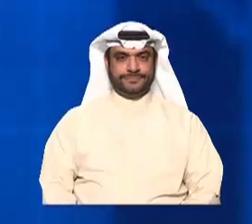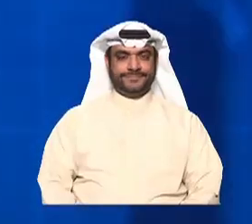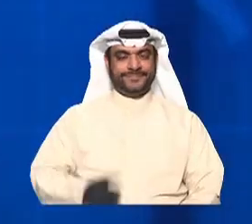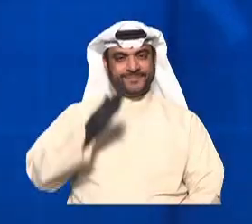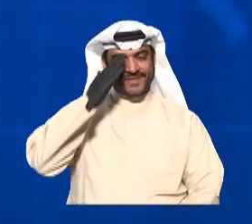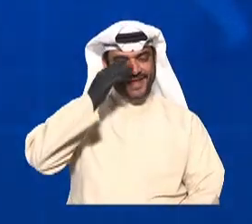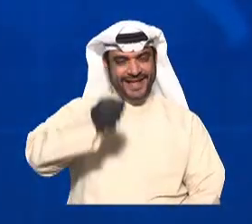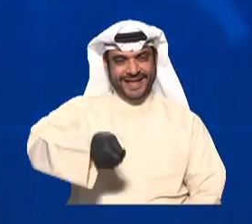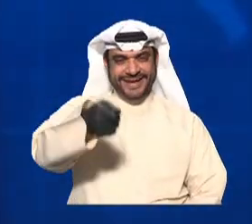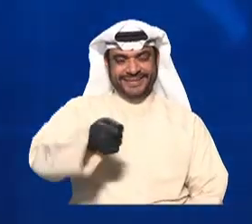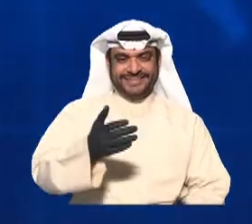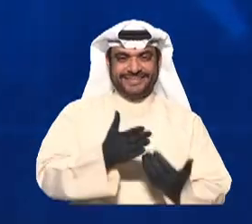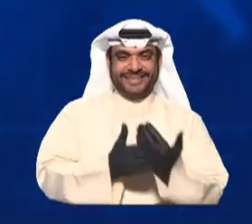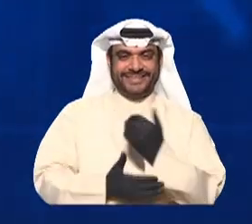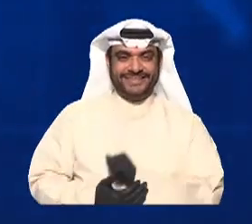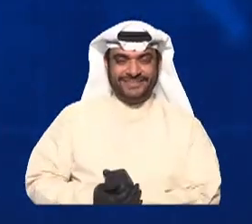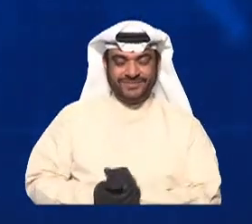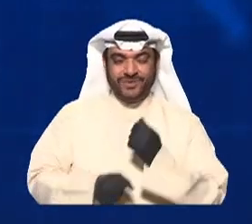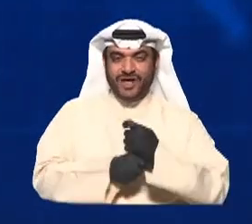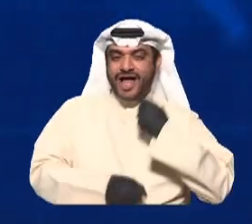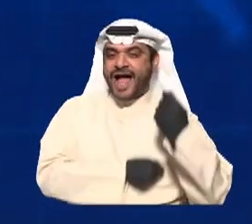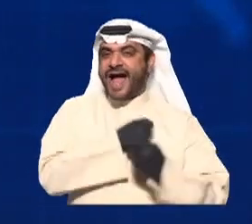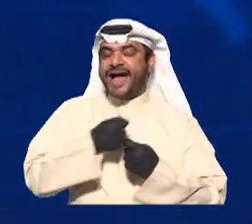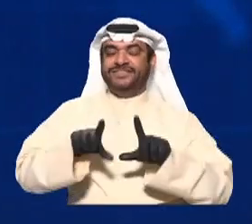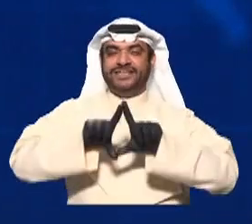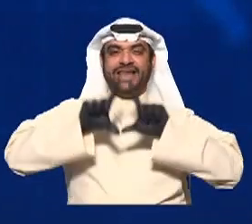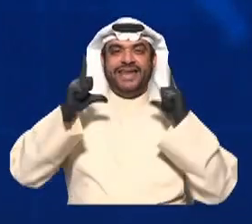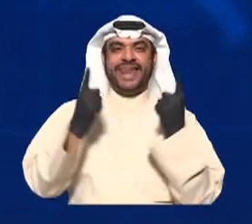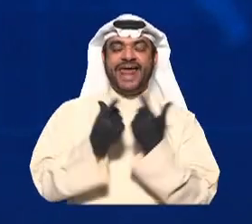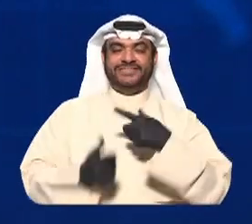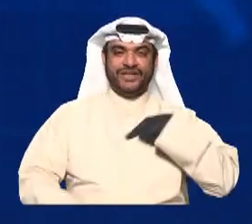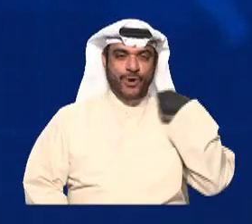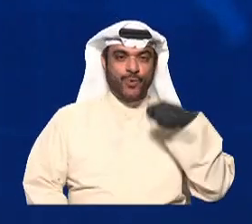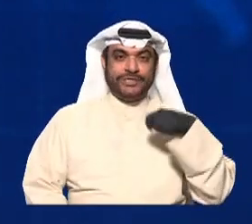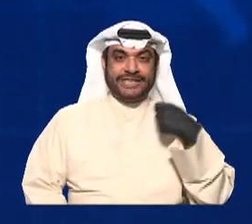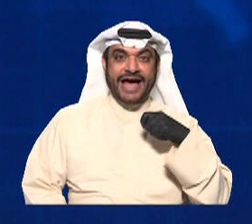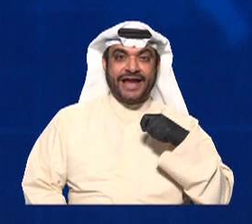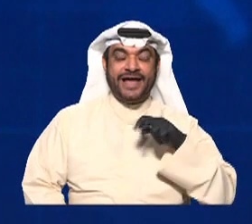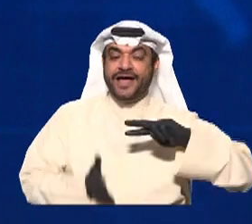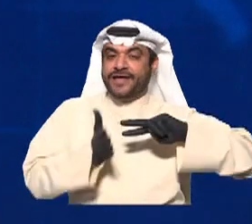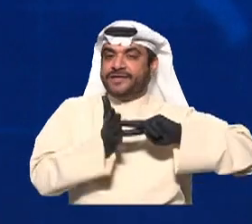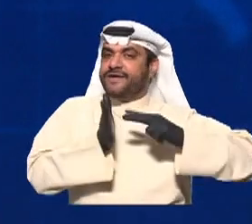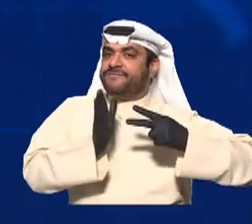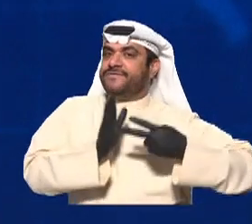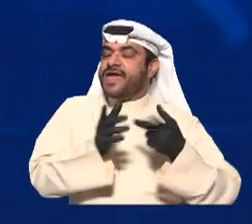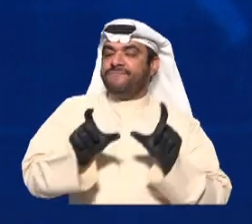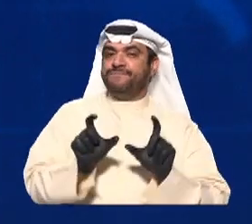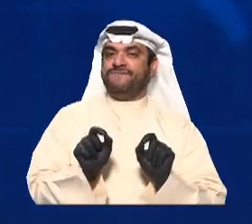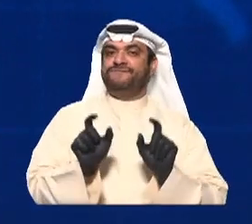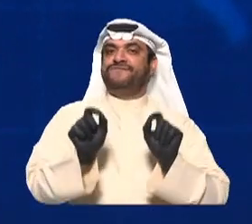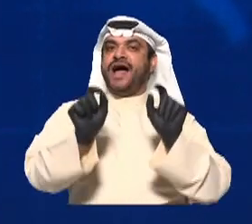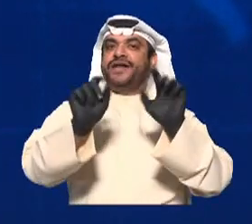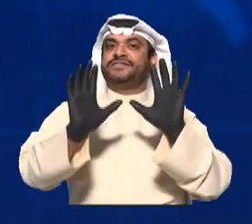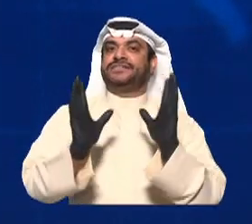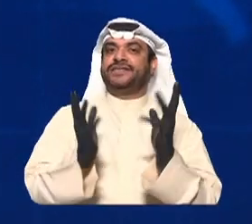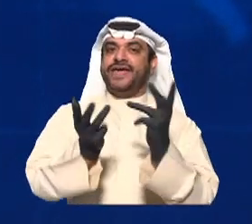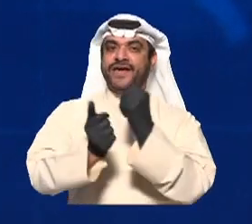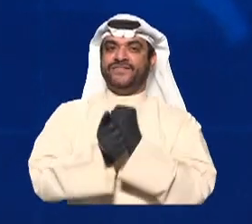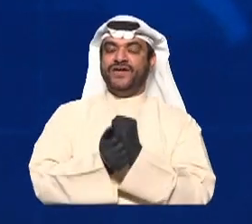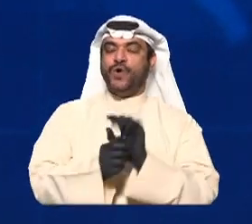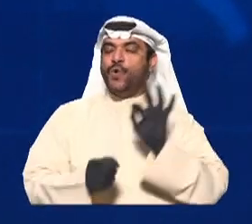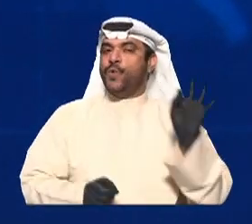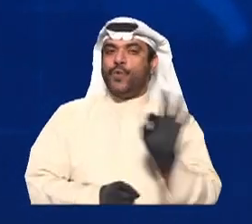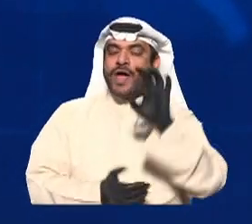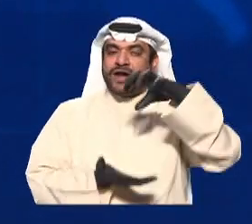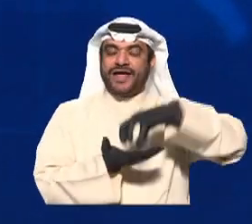أهلا بكم من جديد. عقدت اللجنة الوزارية المكلفة بمتابعة تداعيات كوفيد-19 اجتماعا في قصر السيف برئاسة نائب رئيس